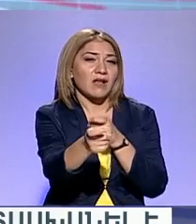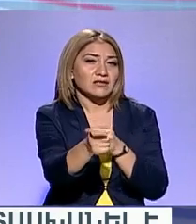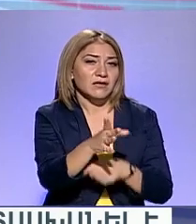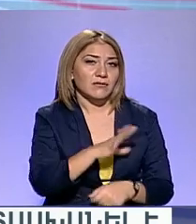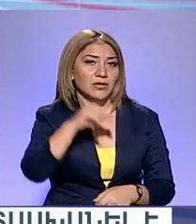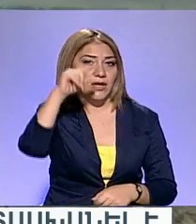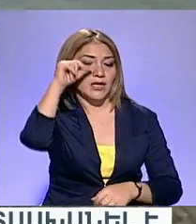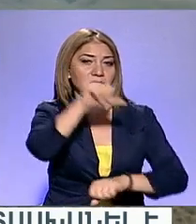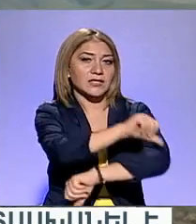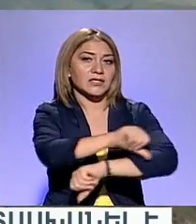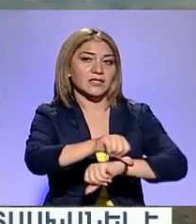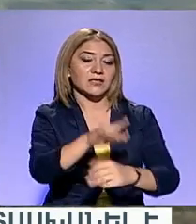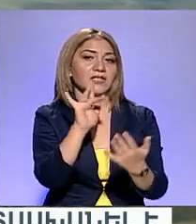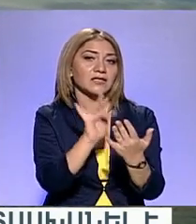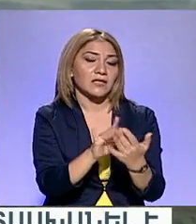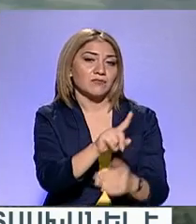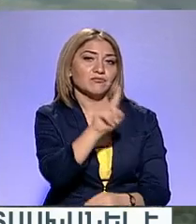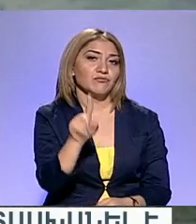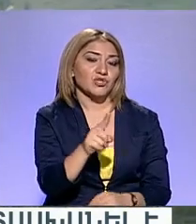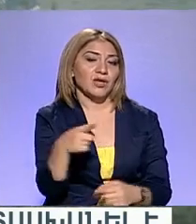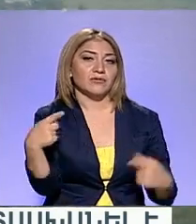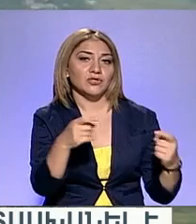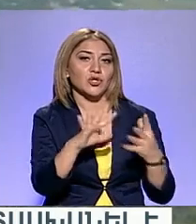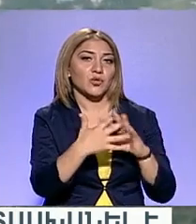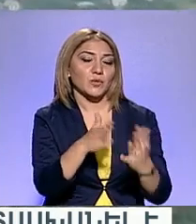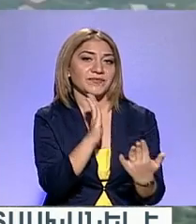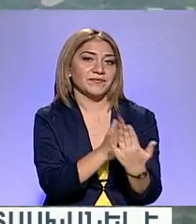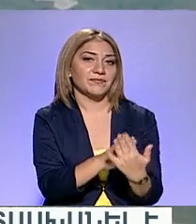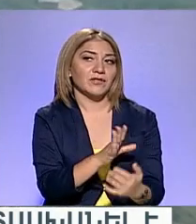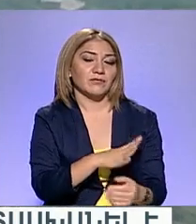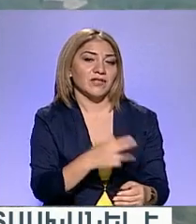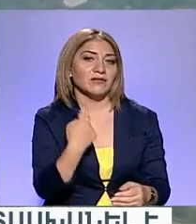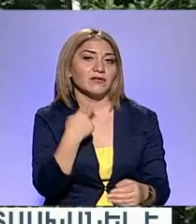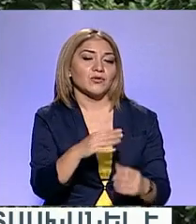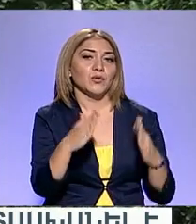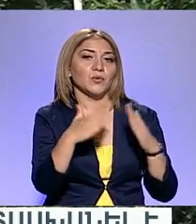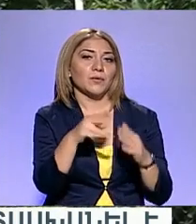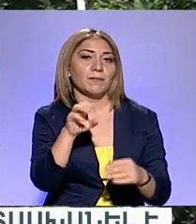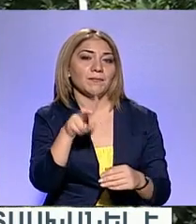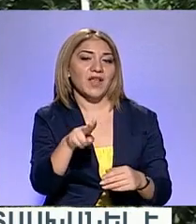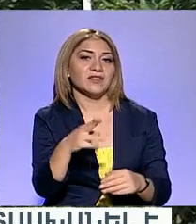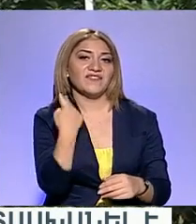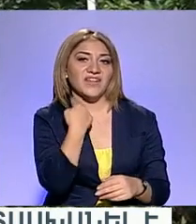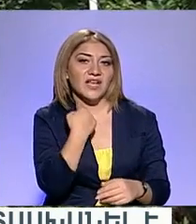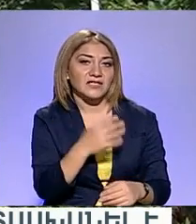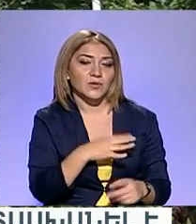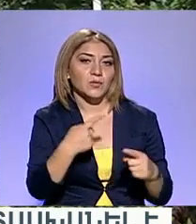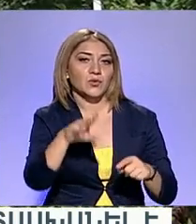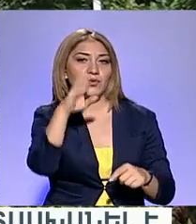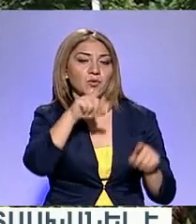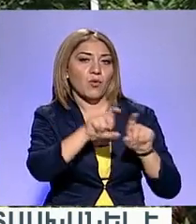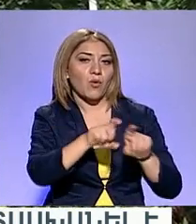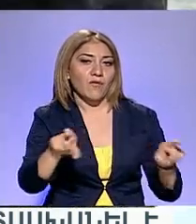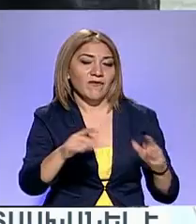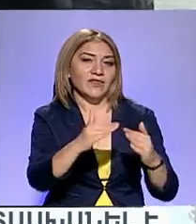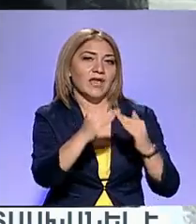է մեր պաշտպանական դիրքերի վրա, 1 ժամ կրակել գյուղի ուղությամբ։ Վնասվել է գյուղի տներից մեկի պատը, մեկ այլ առանձնատան ջրի խողովակը